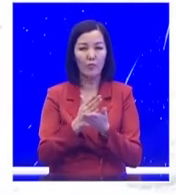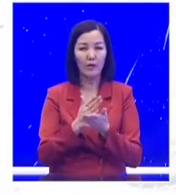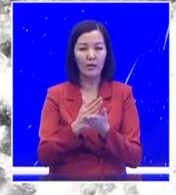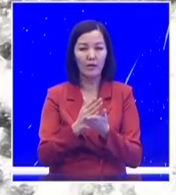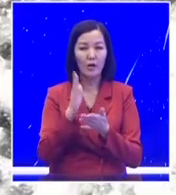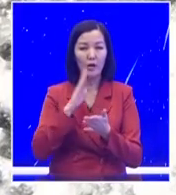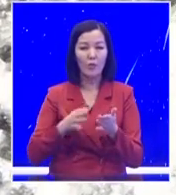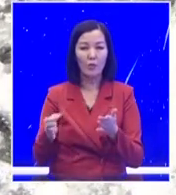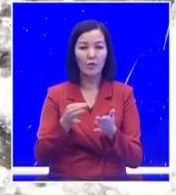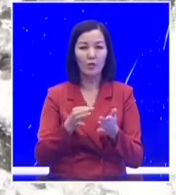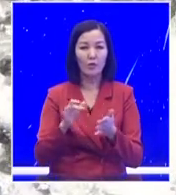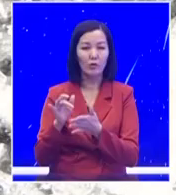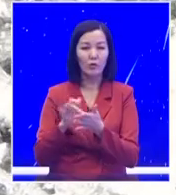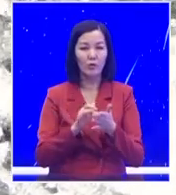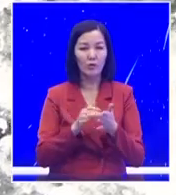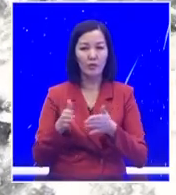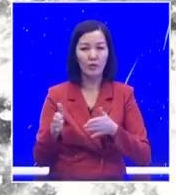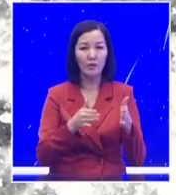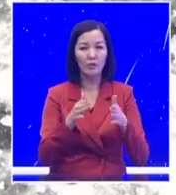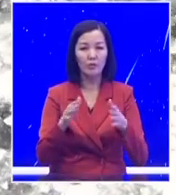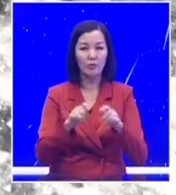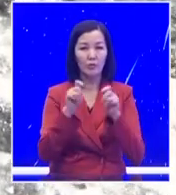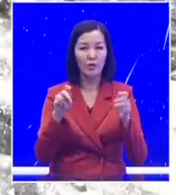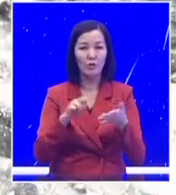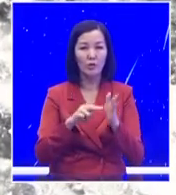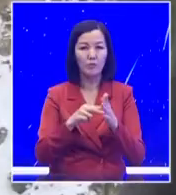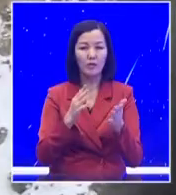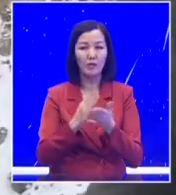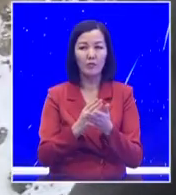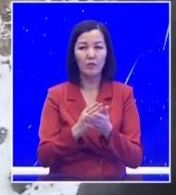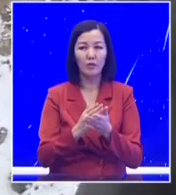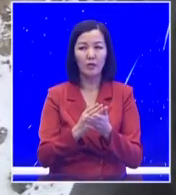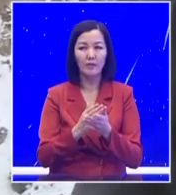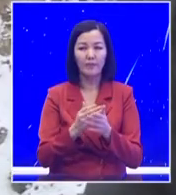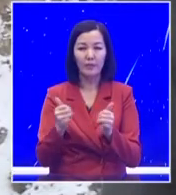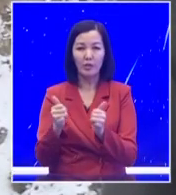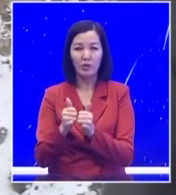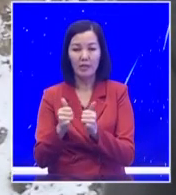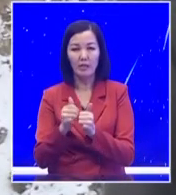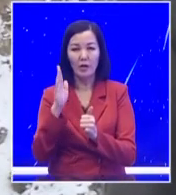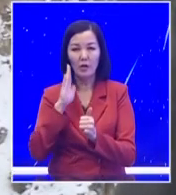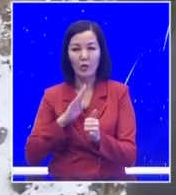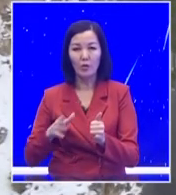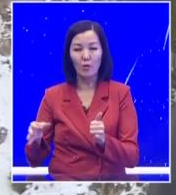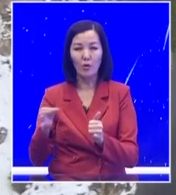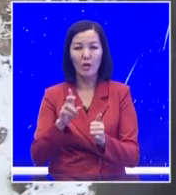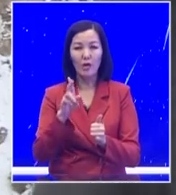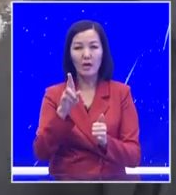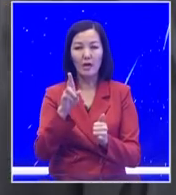көлдерінде бірнеше туристік маршрут ашу жоспарланып отыр. Параллельный жатқан сайда Қайынды көлі бар.